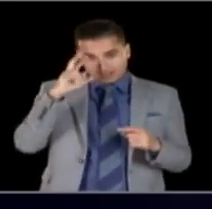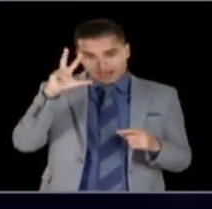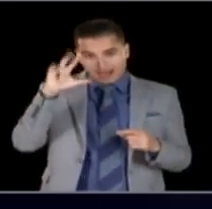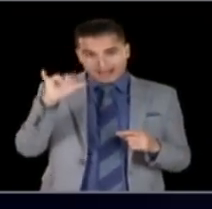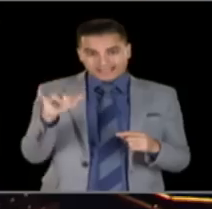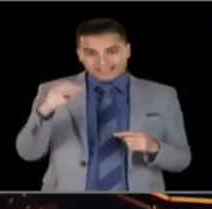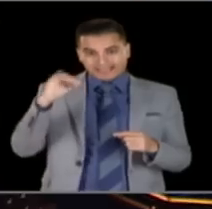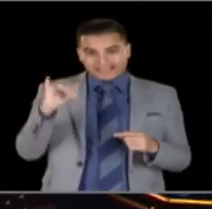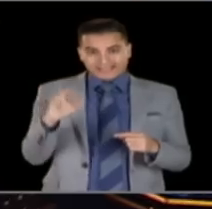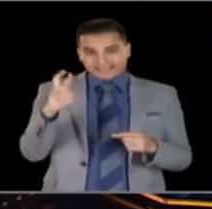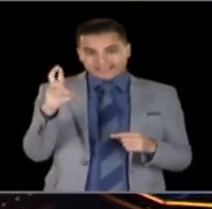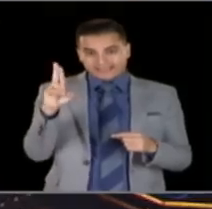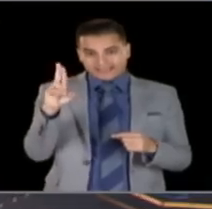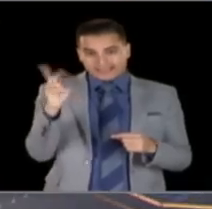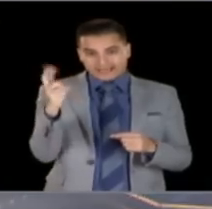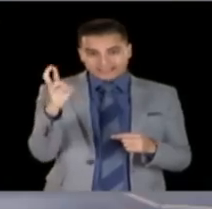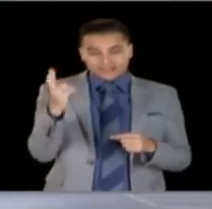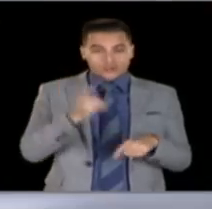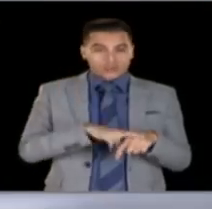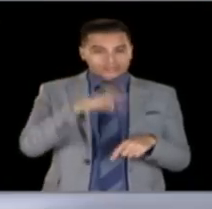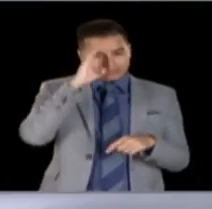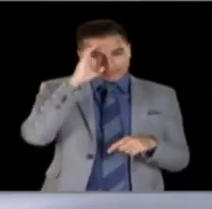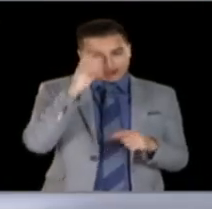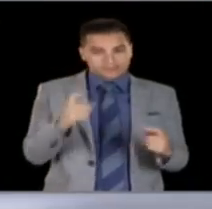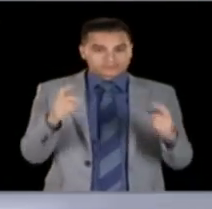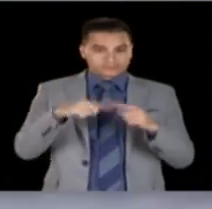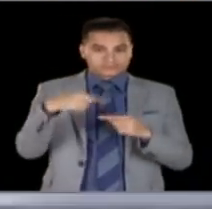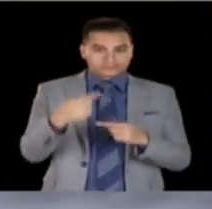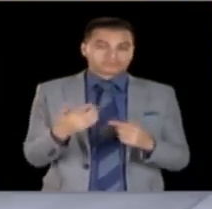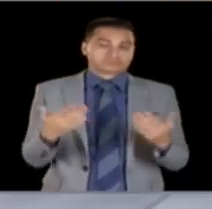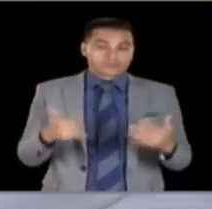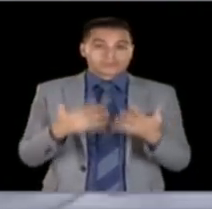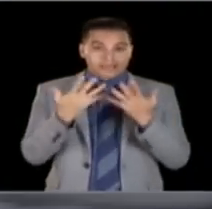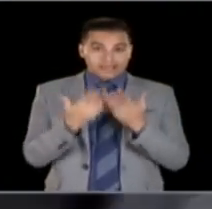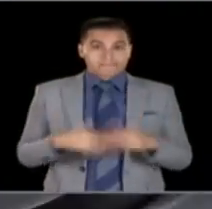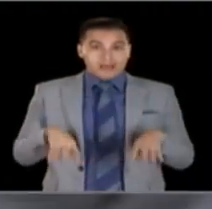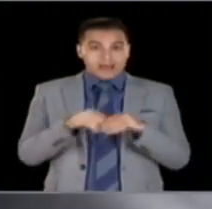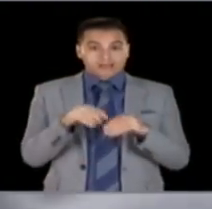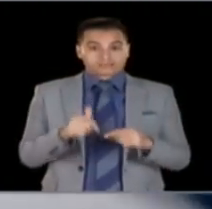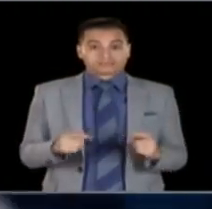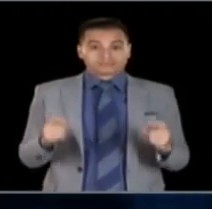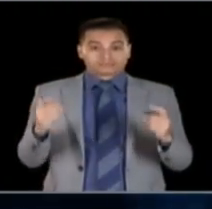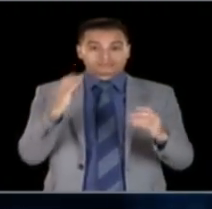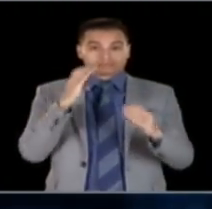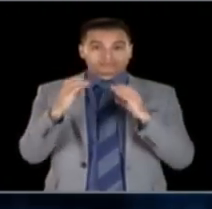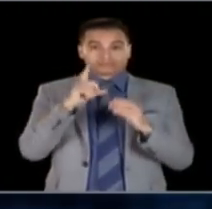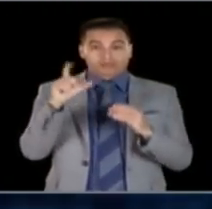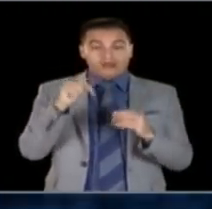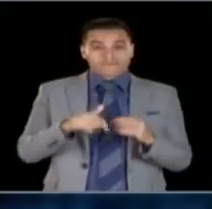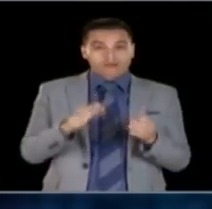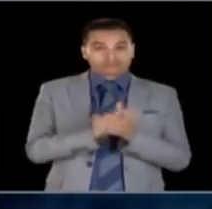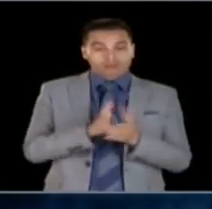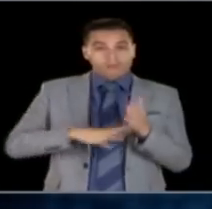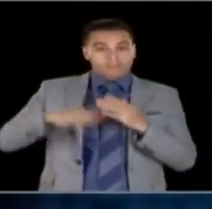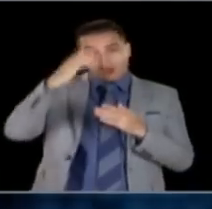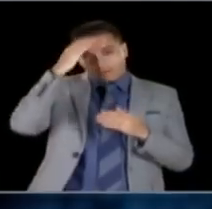أليجيترز والزمالك. وبكده يبقى إجمالي النقط اللي حصل عليها أصحابنا العباقرة